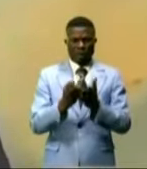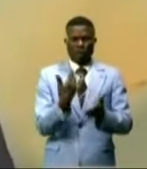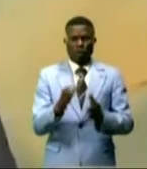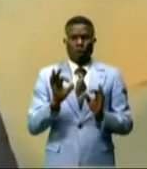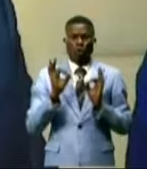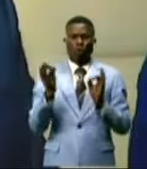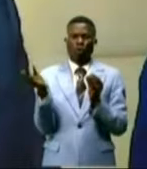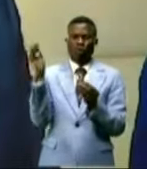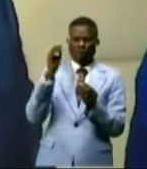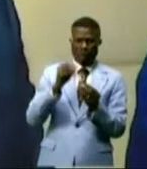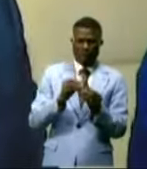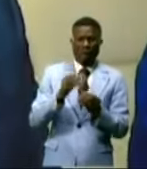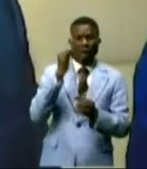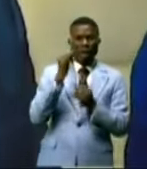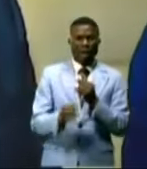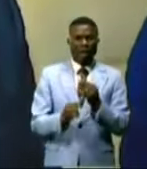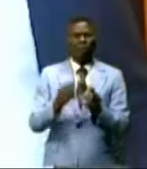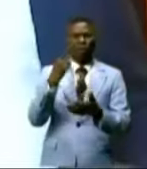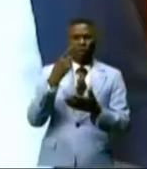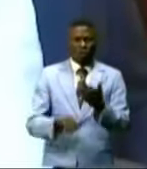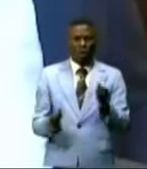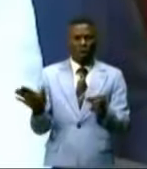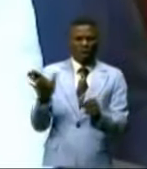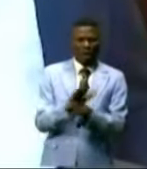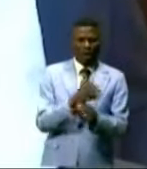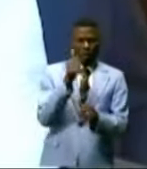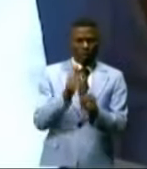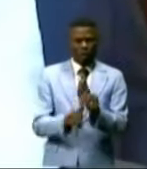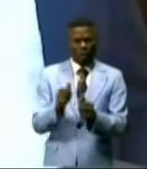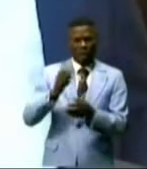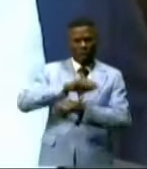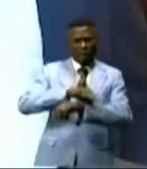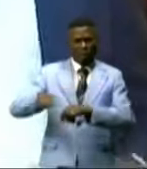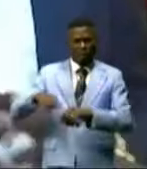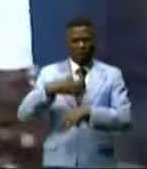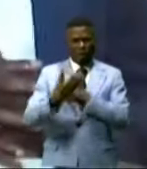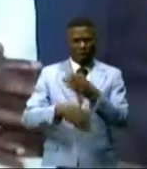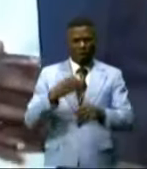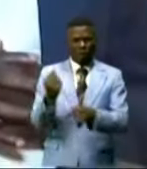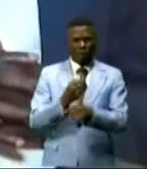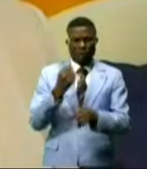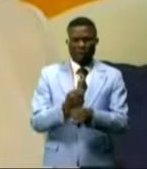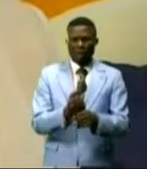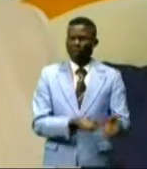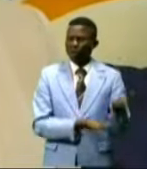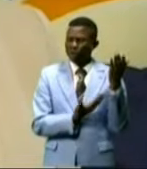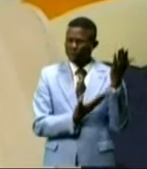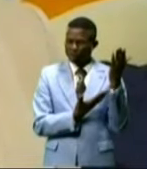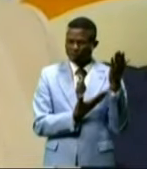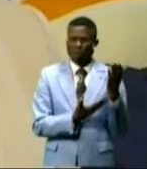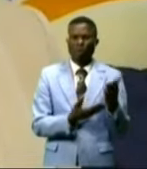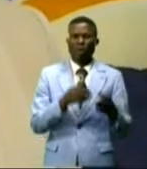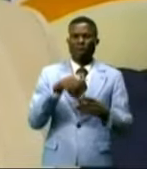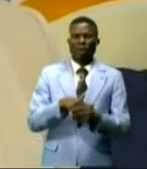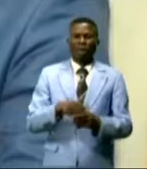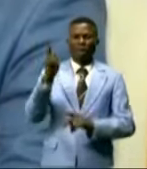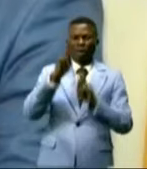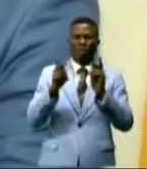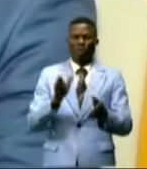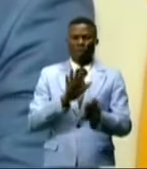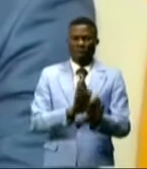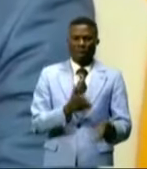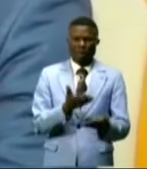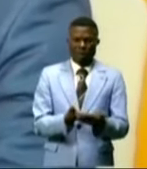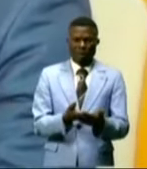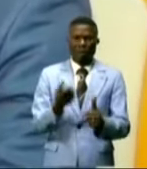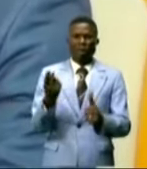spécifiques dont la finalité est de permettre à chaque chambre d'assurer les missions à elle confiées par le peuple. Il